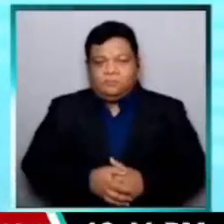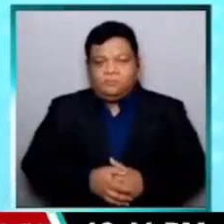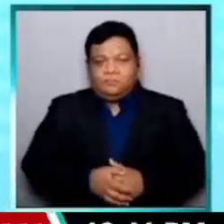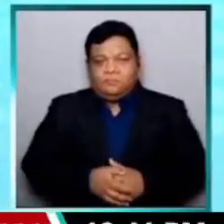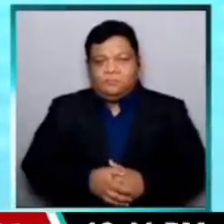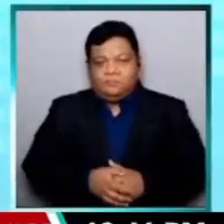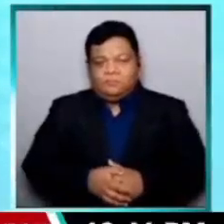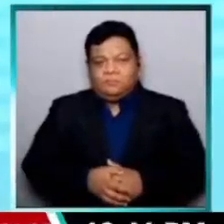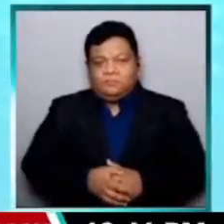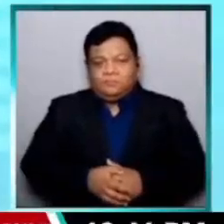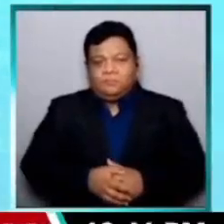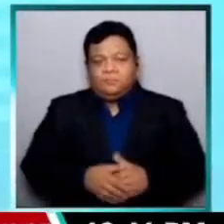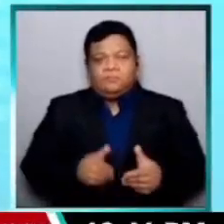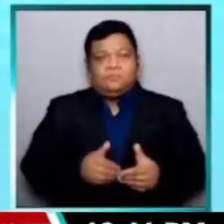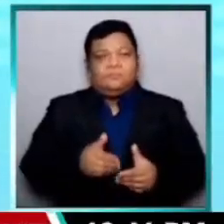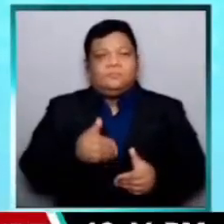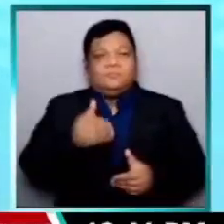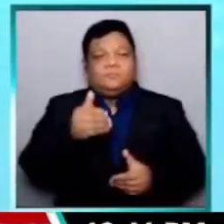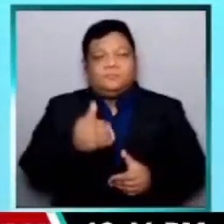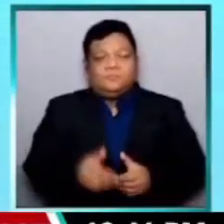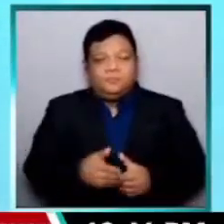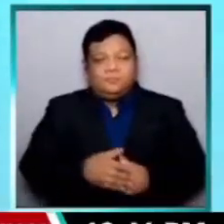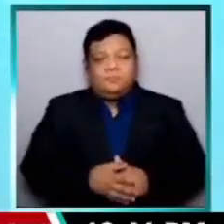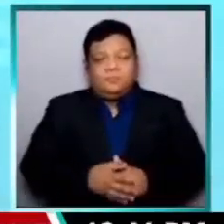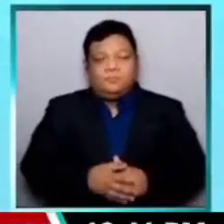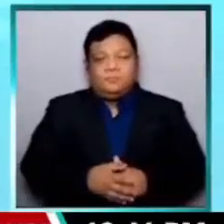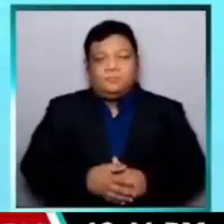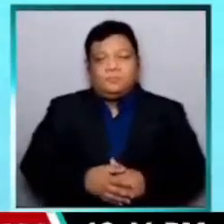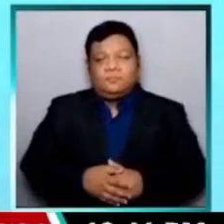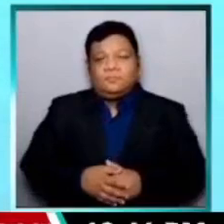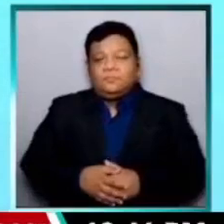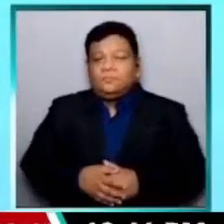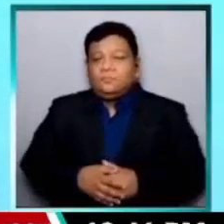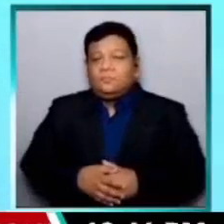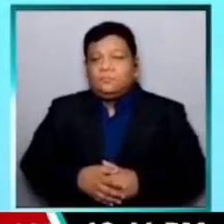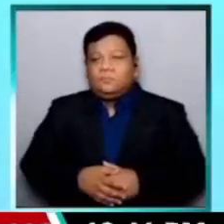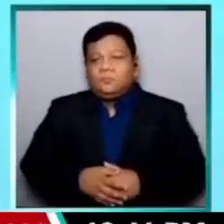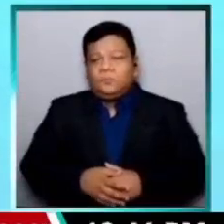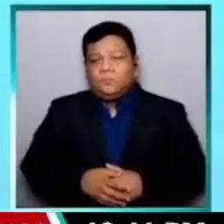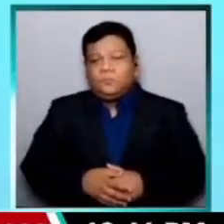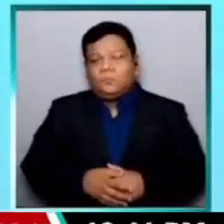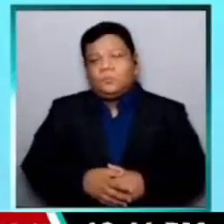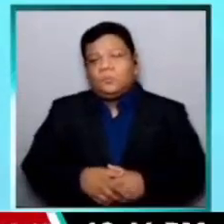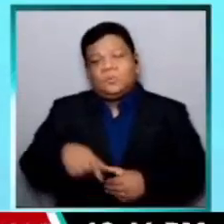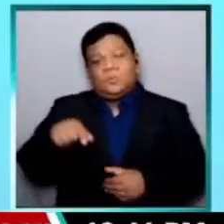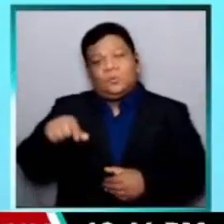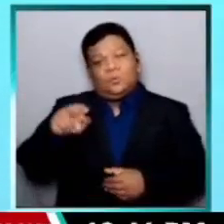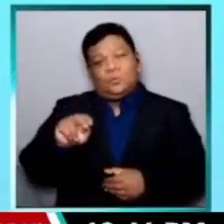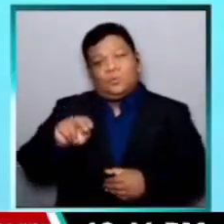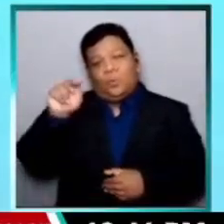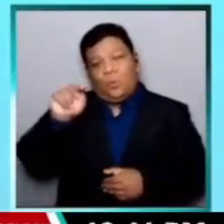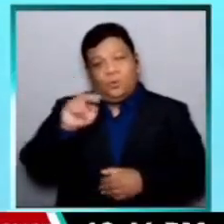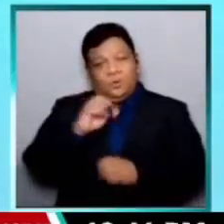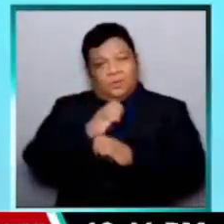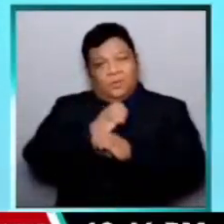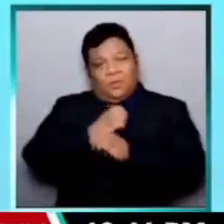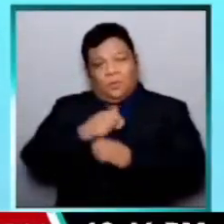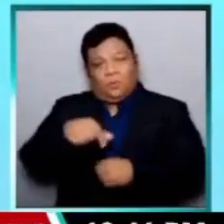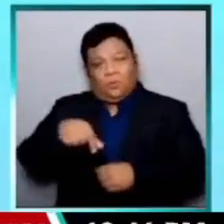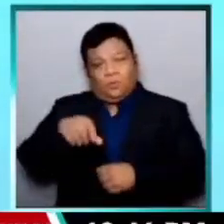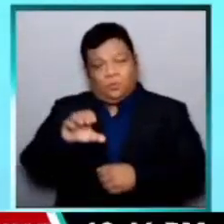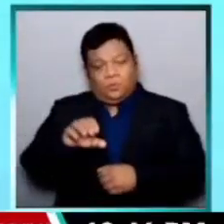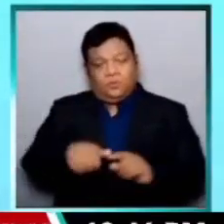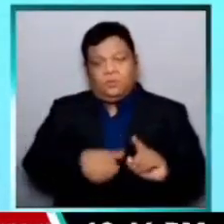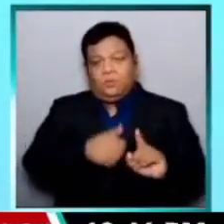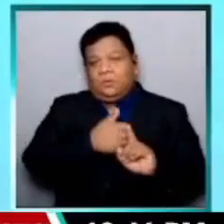Sa hukay na sa ginagawang North Triangle Common Station sa North EDSA, Quezon City, natagpuan ang isang teenager na noong Biyernes